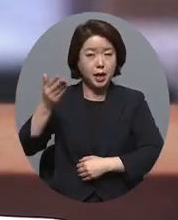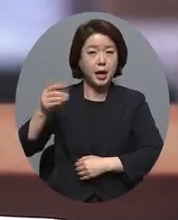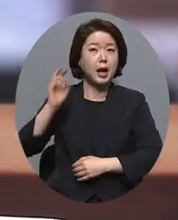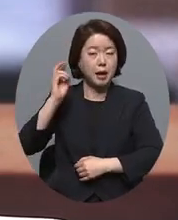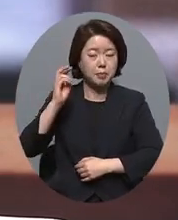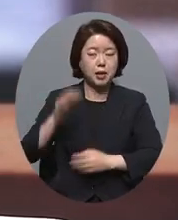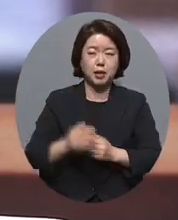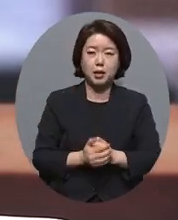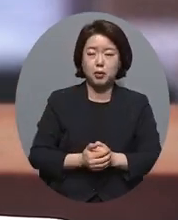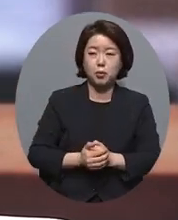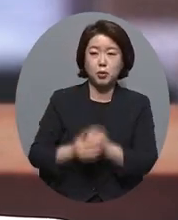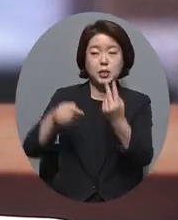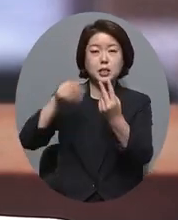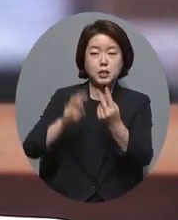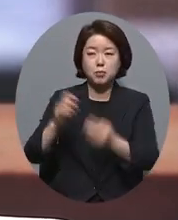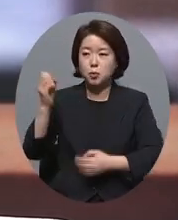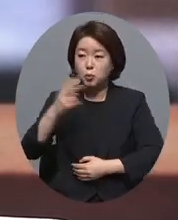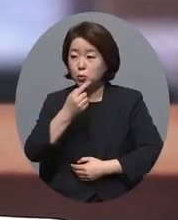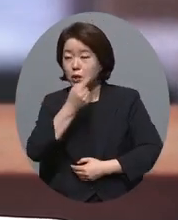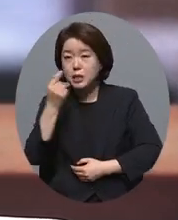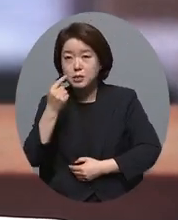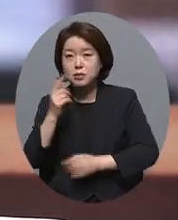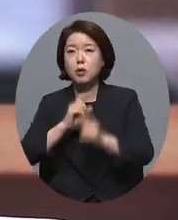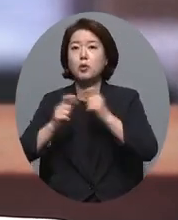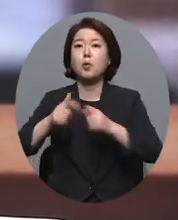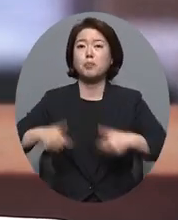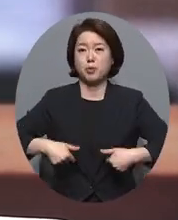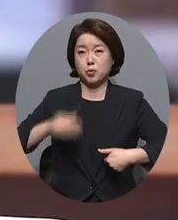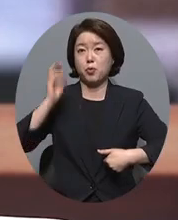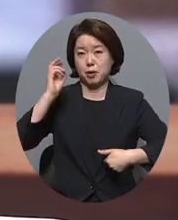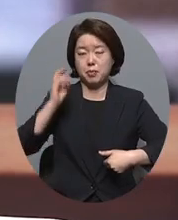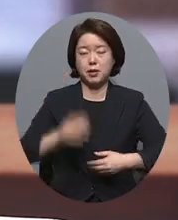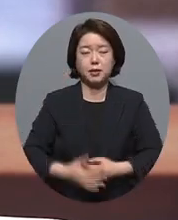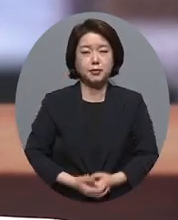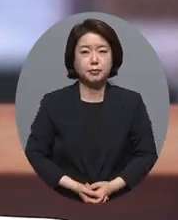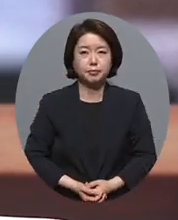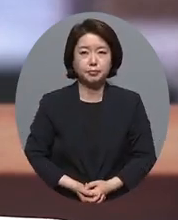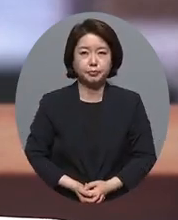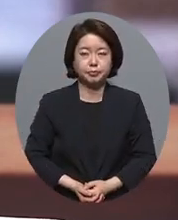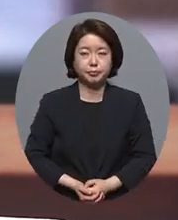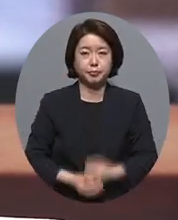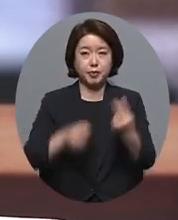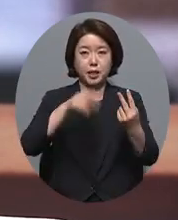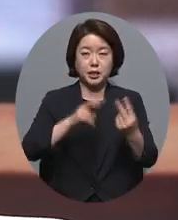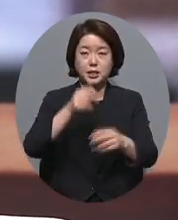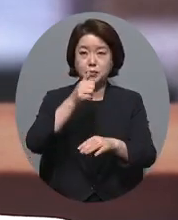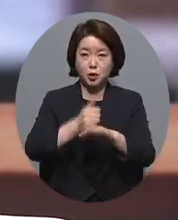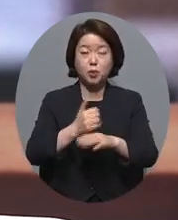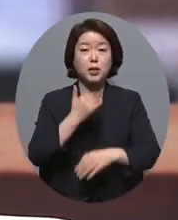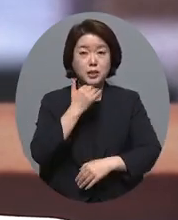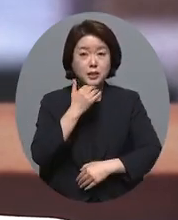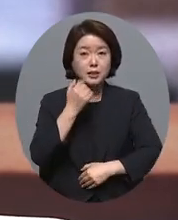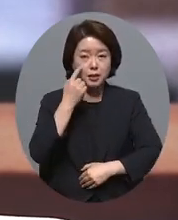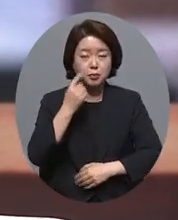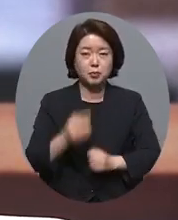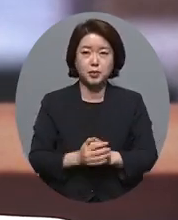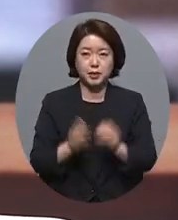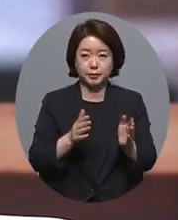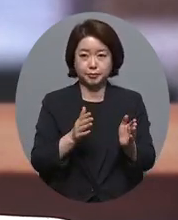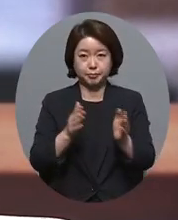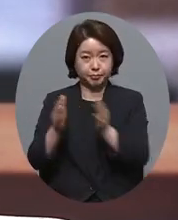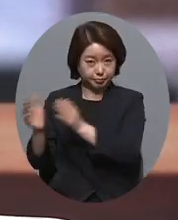다른 증거가 나와야 다른 결과가 나올 수도 있다라는 생각이 드는군요 2심 결과도 한번 지켜보겠습니다 자